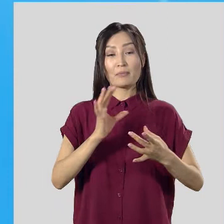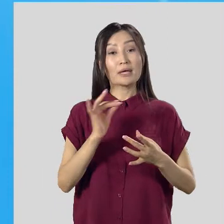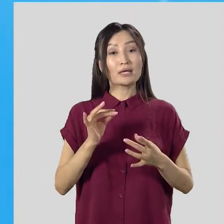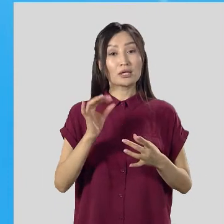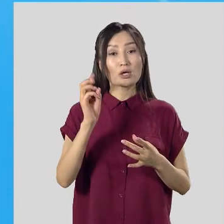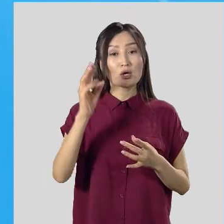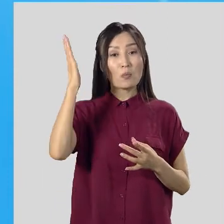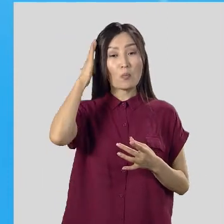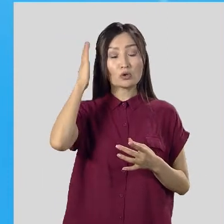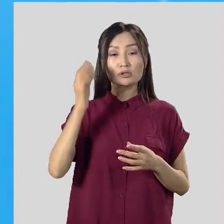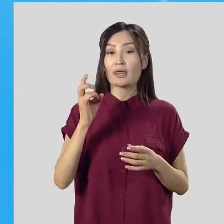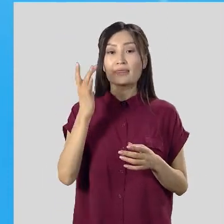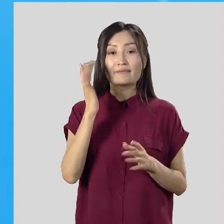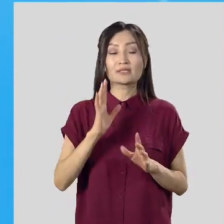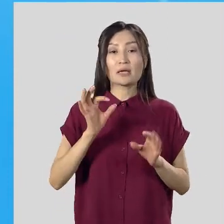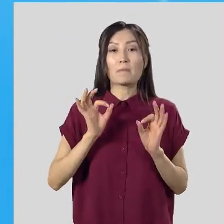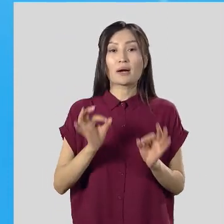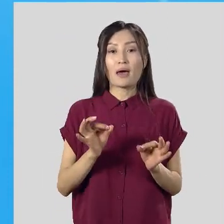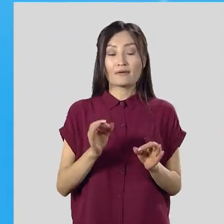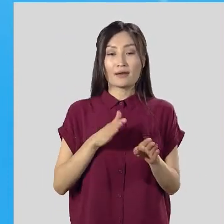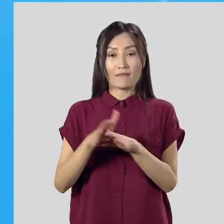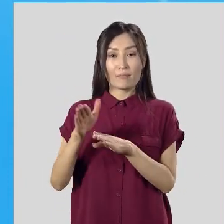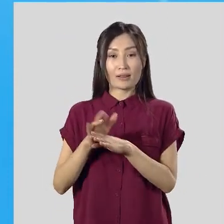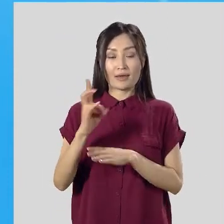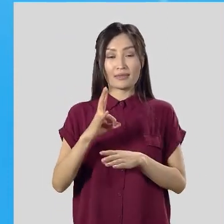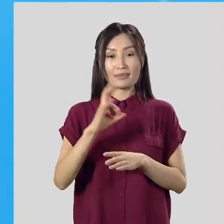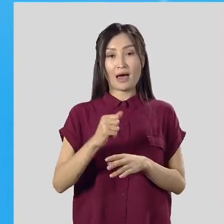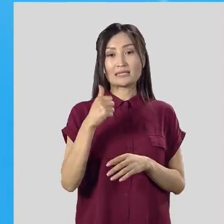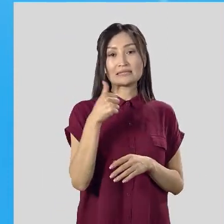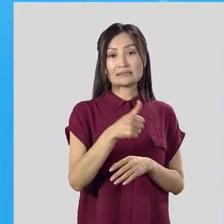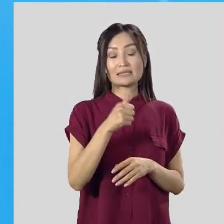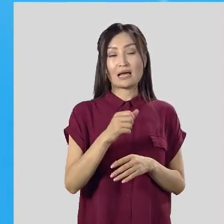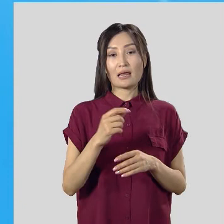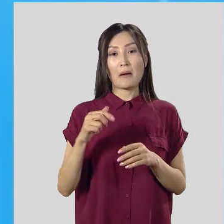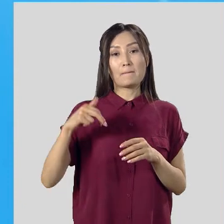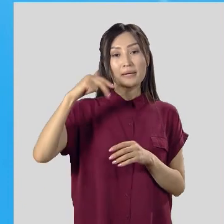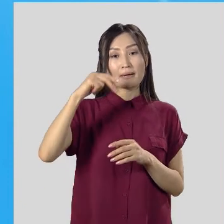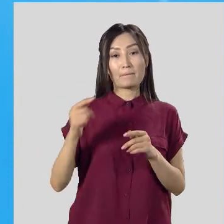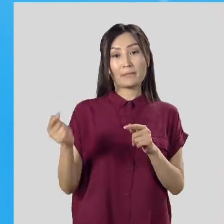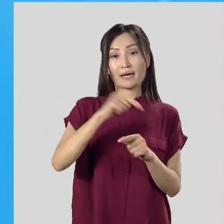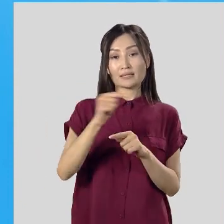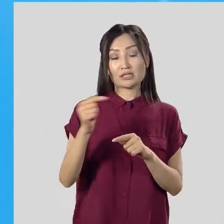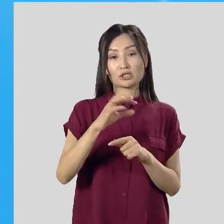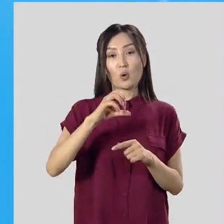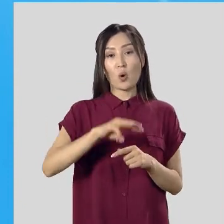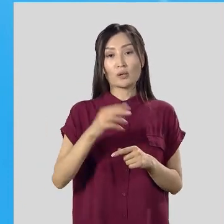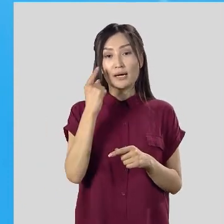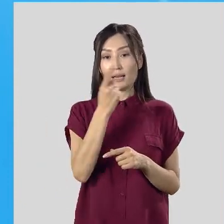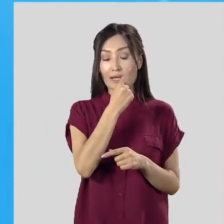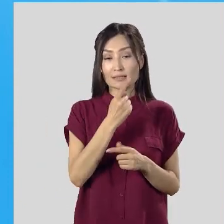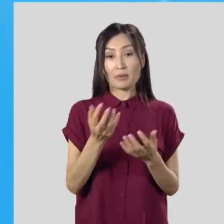мозг не всегда правильно реагирует на сигналы, приходящие от глаз. Но чаще